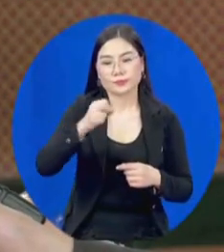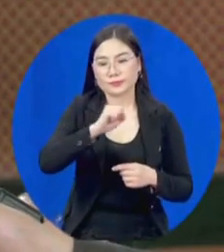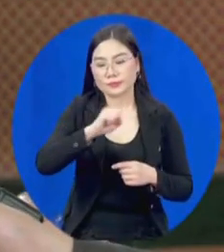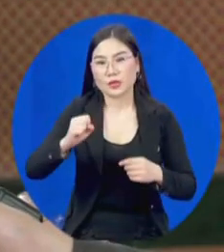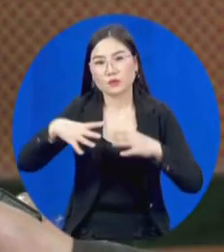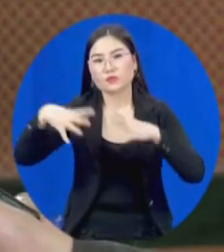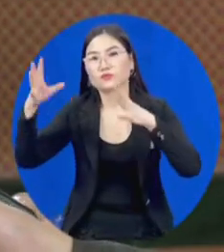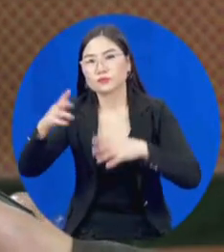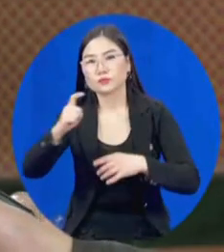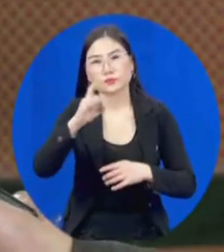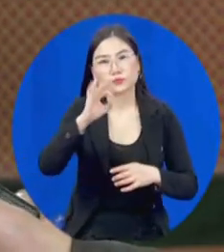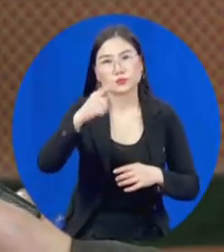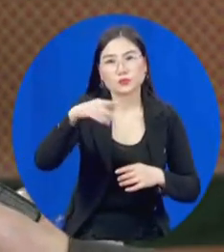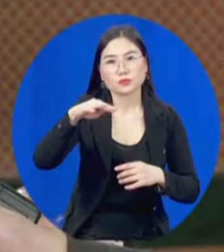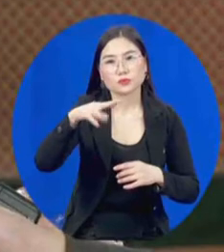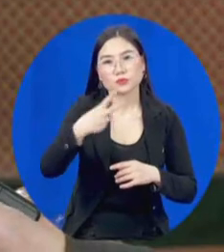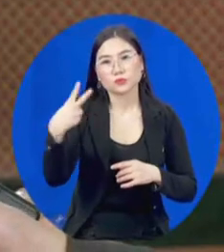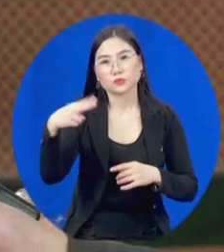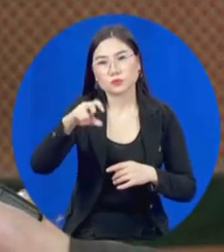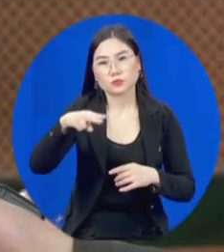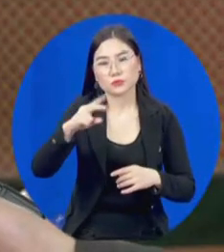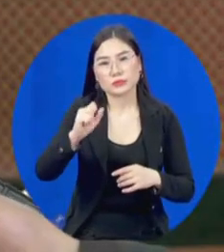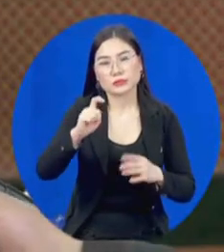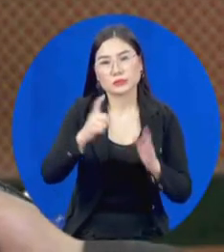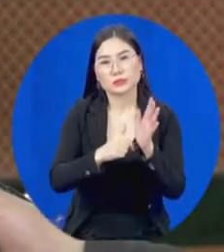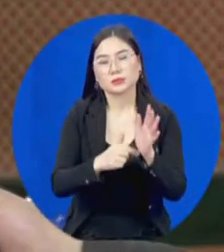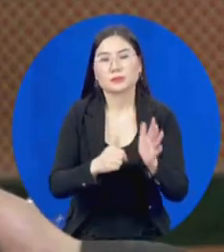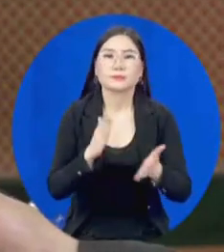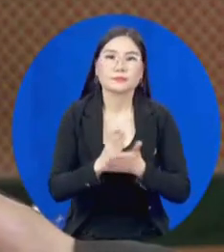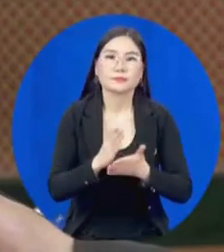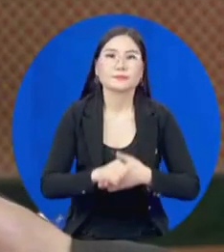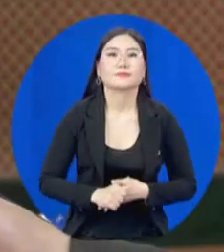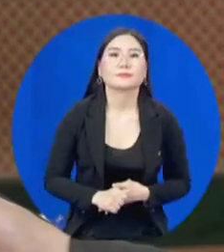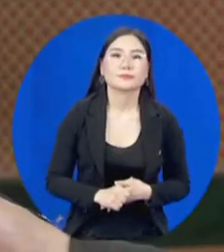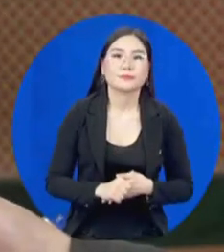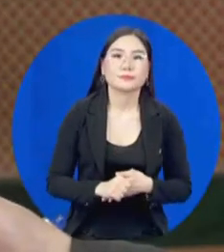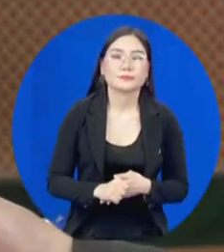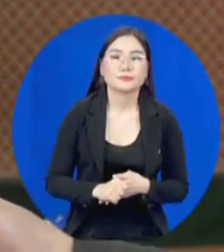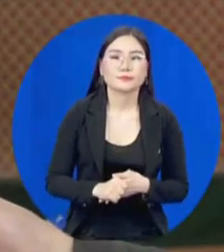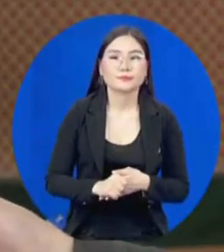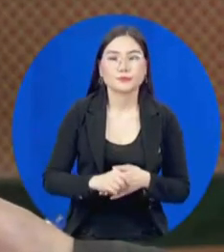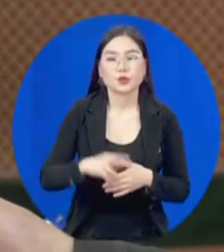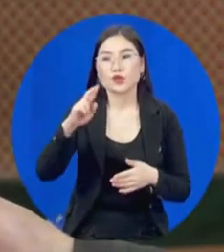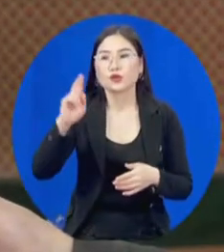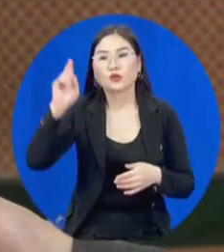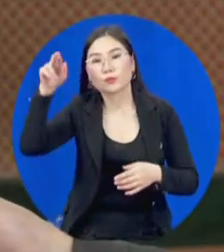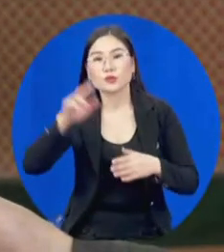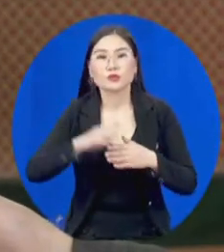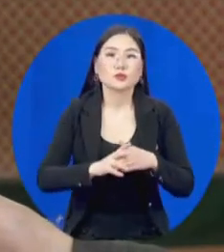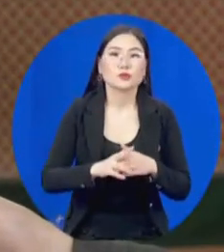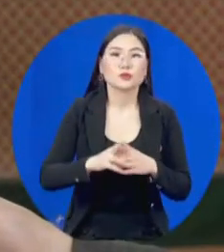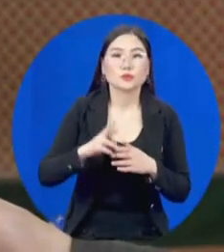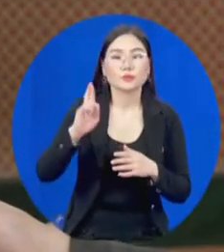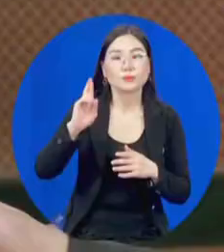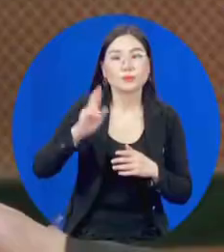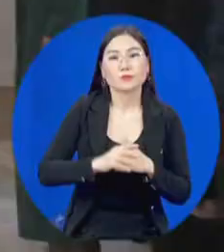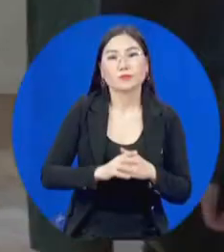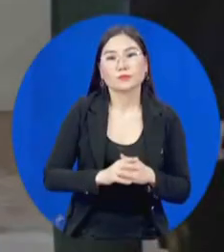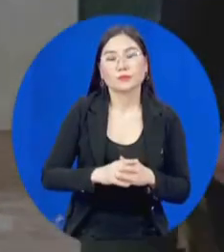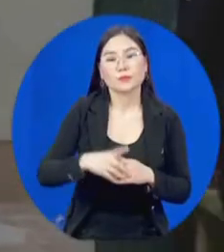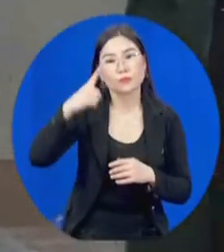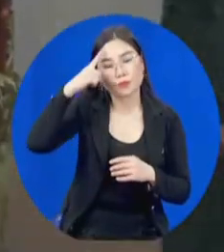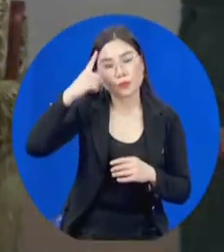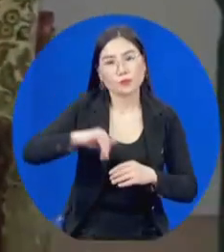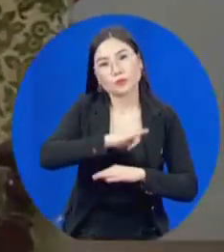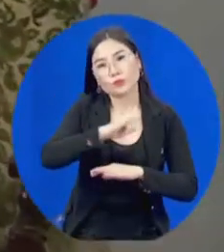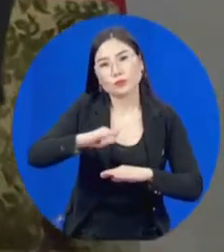худалдаагаа Японд ч гэсэн чухалчилдаг. Манай хувьд ч гэсэн Японд бол экспортын бүтээгдэхүүн түүнийг нэмээ илүү одоо гарах юм зорилтууд тавьж